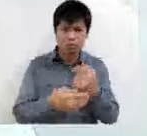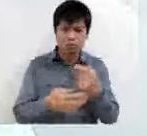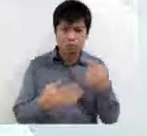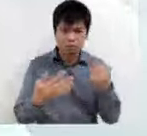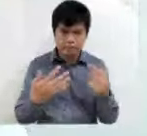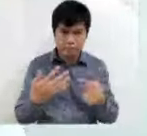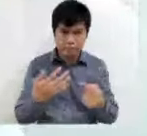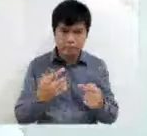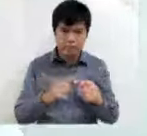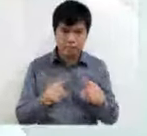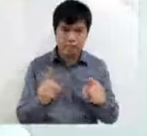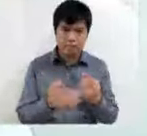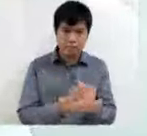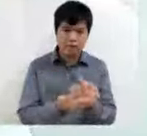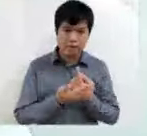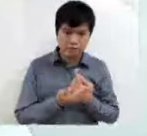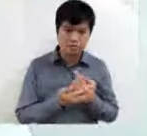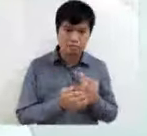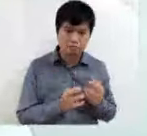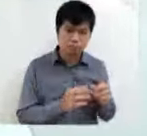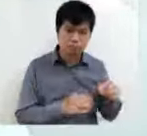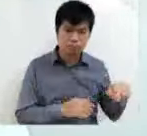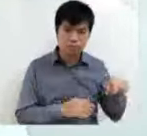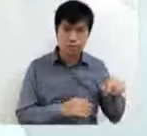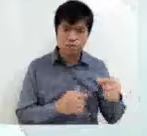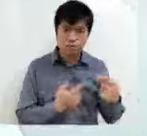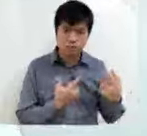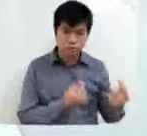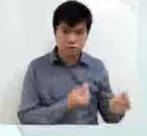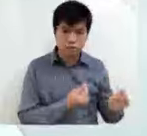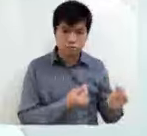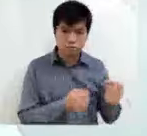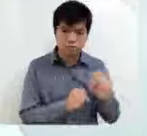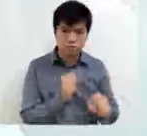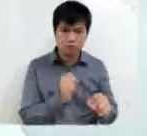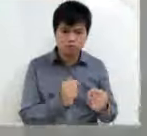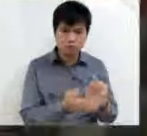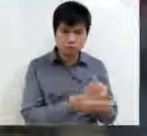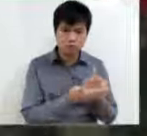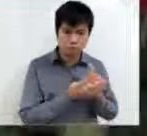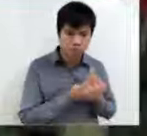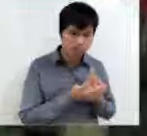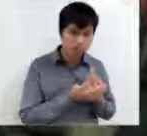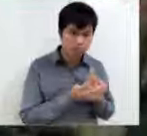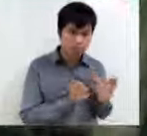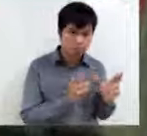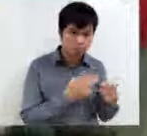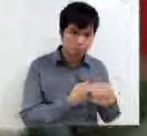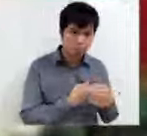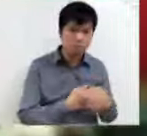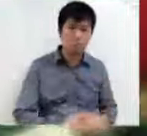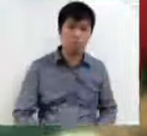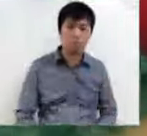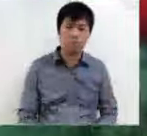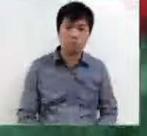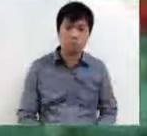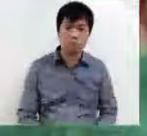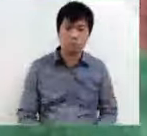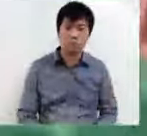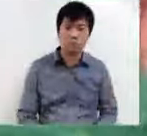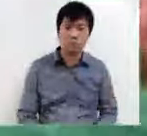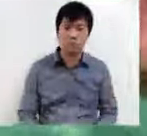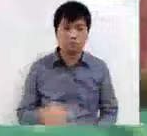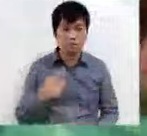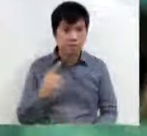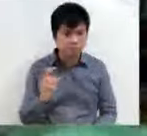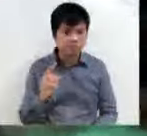isolation rooms, no? So doon muna namin sila nilalagay. Sa daang-daang kaso ng